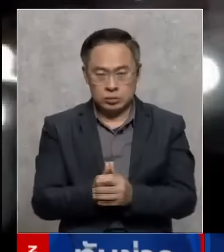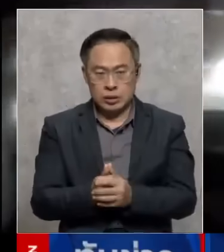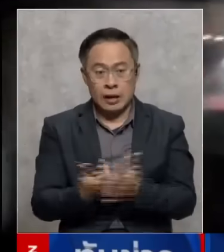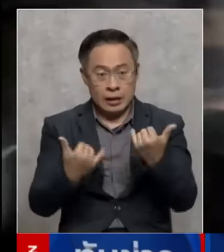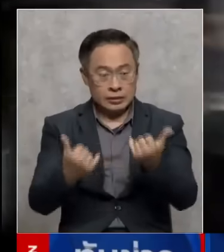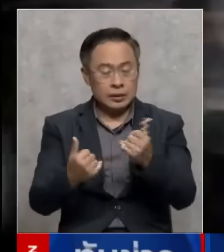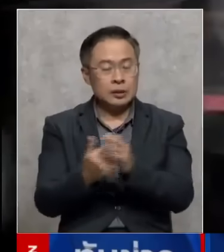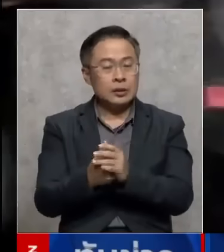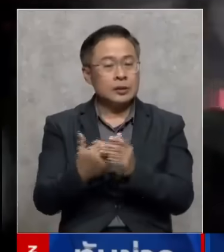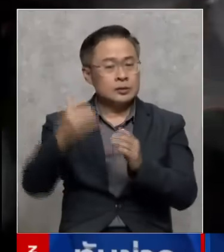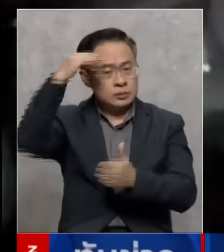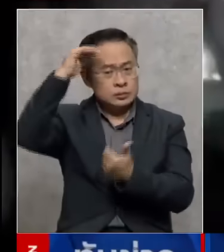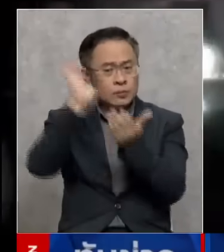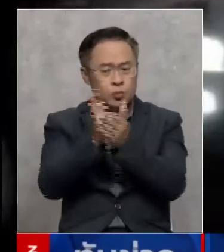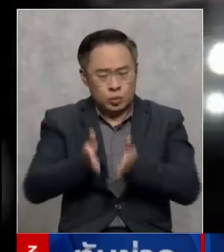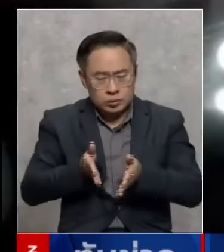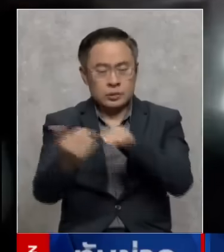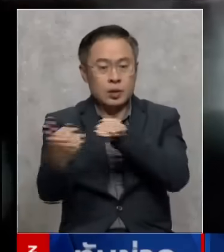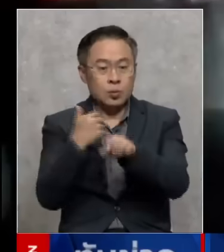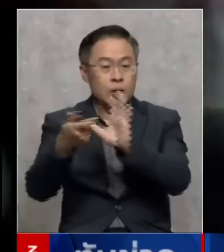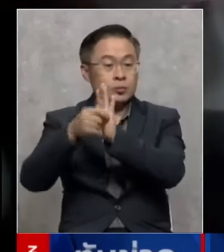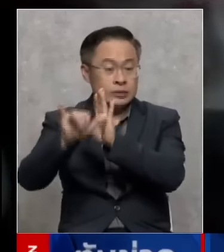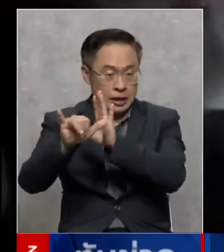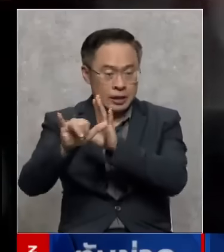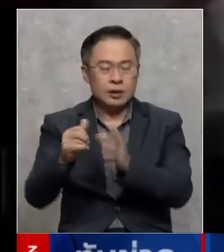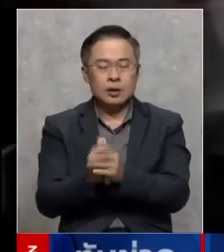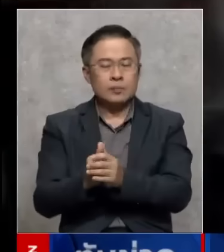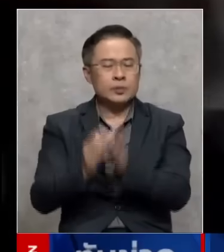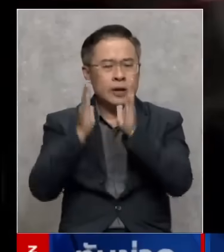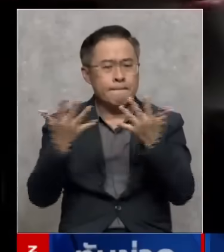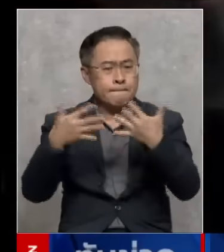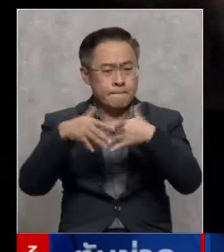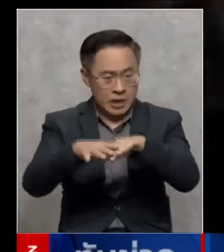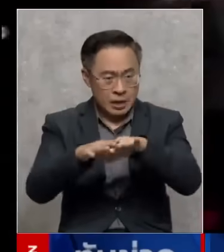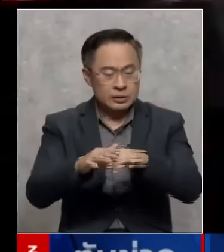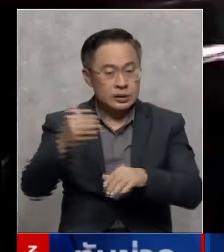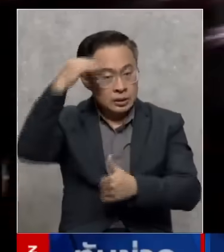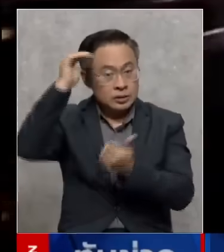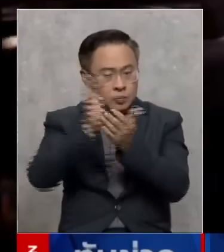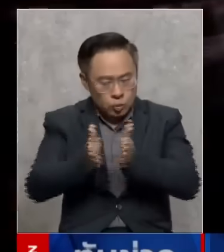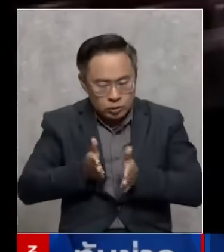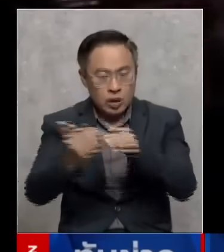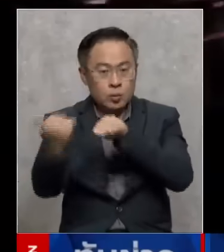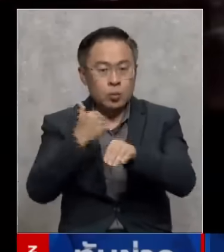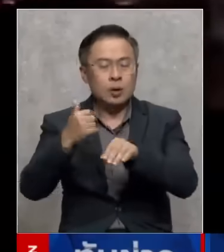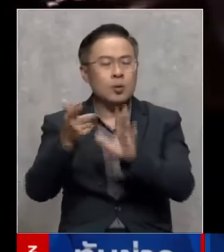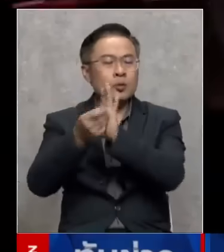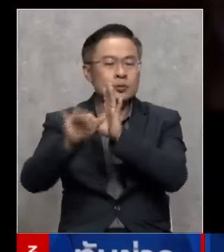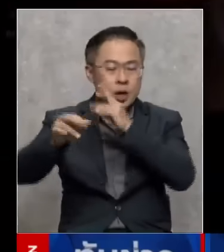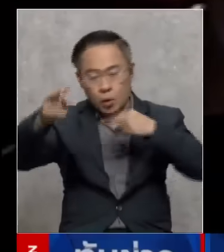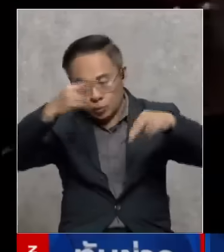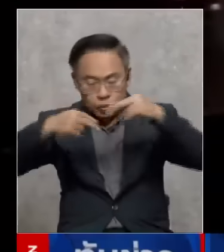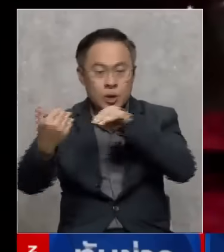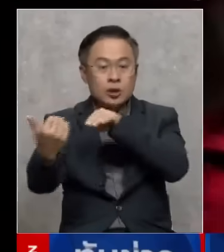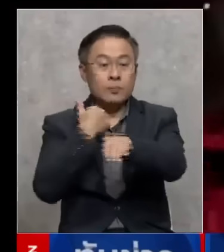บอกว่าประมาณ 2ทุ่ม 10นาที 2กันยายนที่ผ่านมาคือตอนนั้นตำรวจทางหลวงอยุธยาเขาออกตรวจแหละอยู่